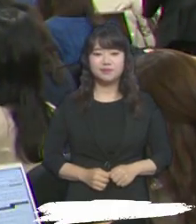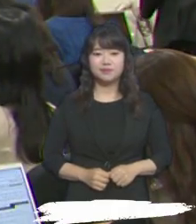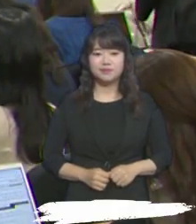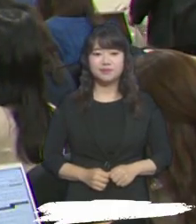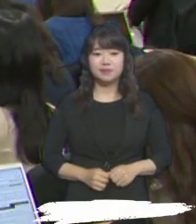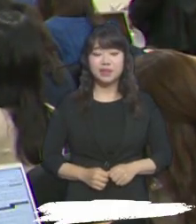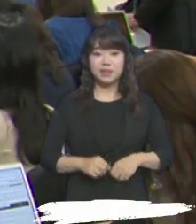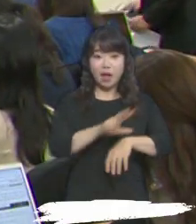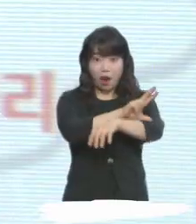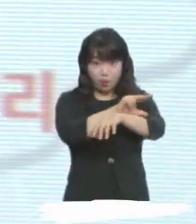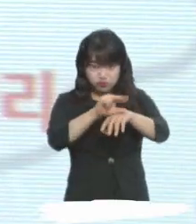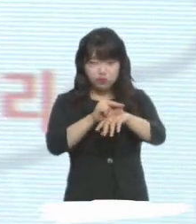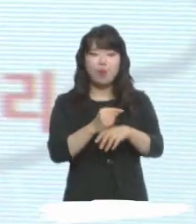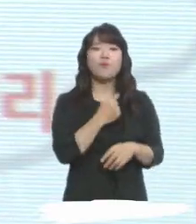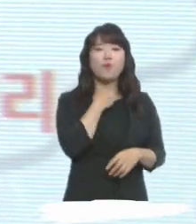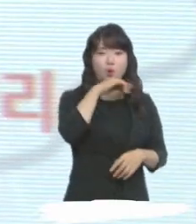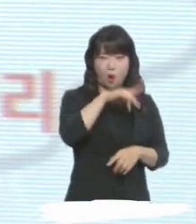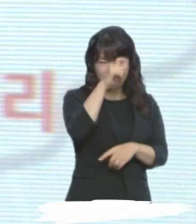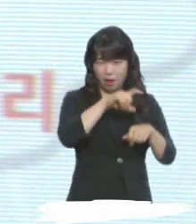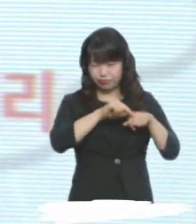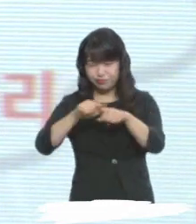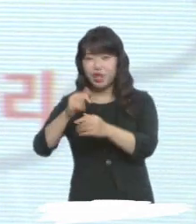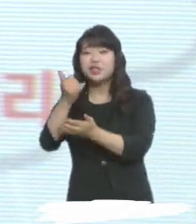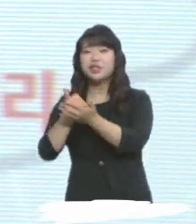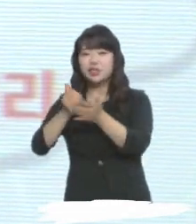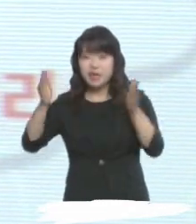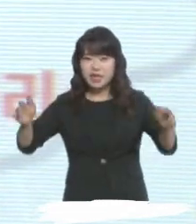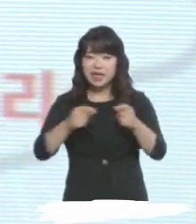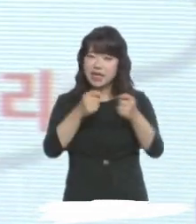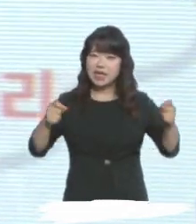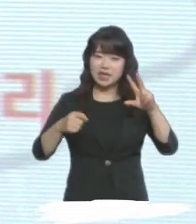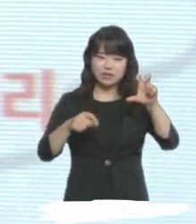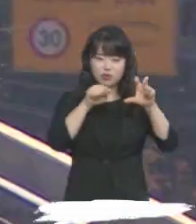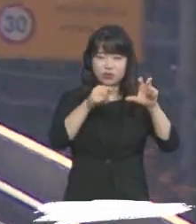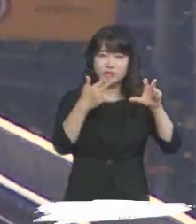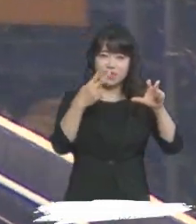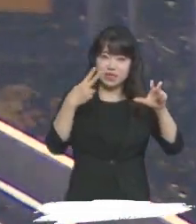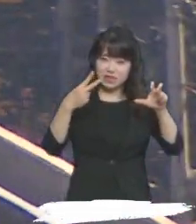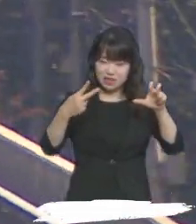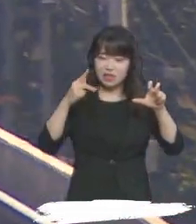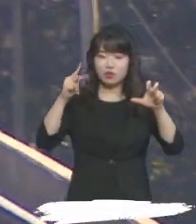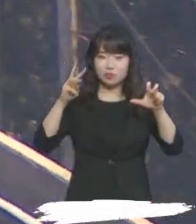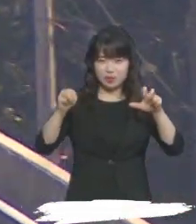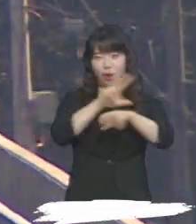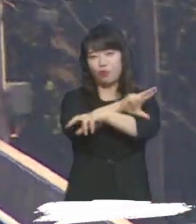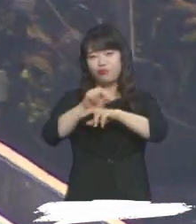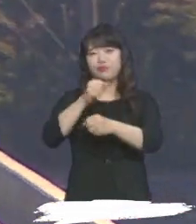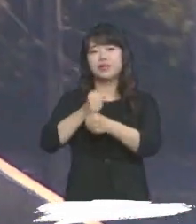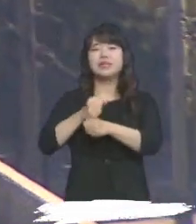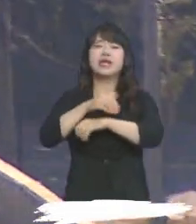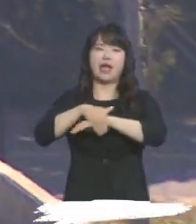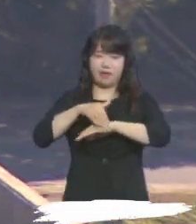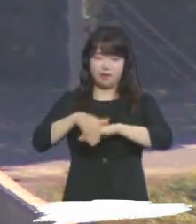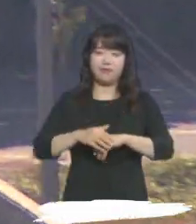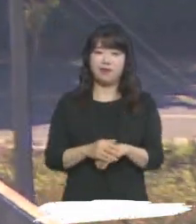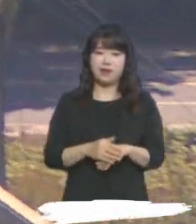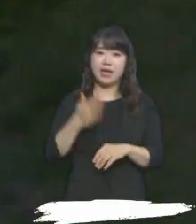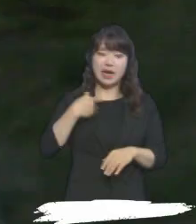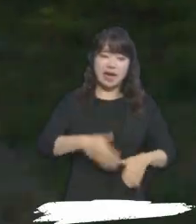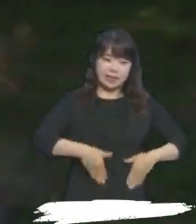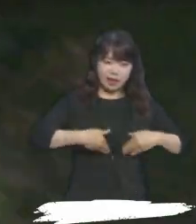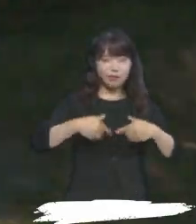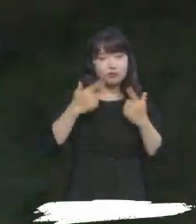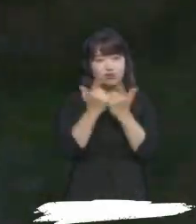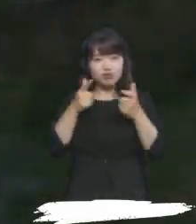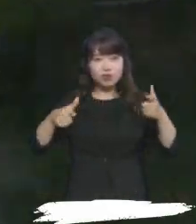강북 횡단선은 목동역과 청량리역을 잇는 길이 25.72km의 경전철입니다. 강남북